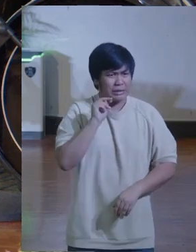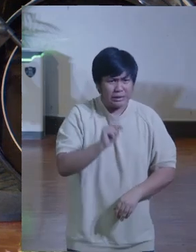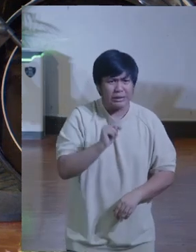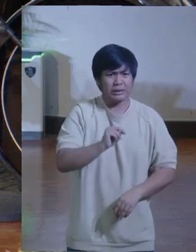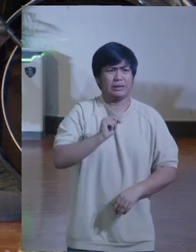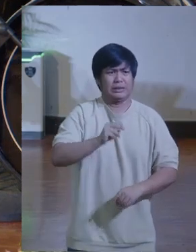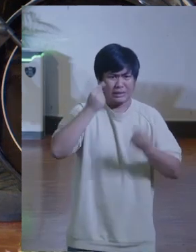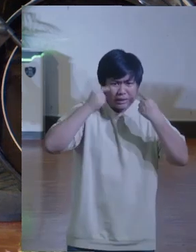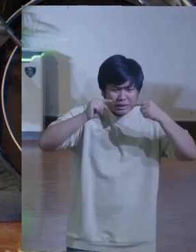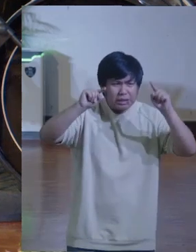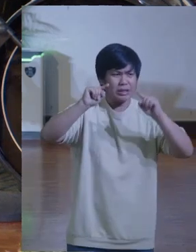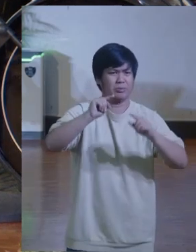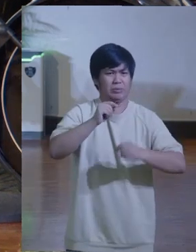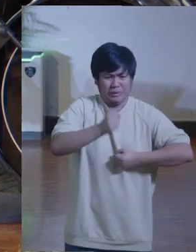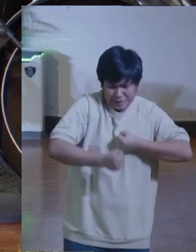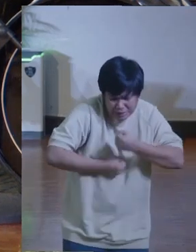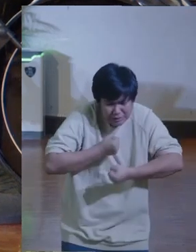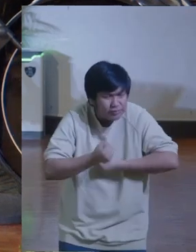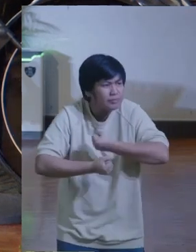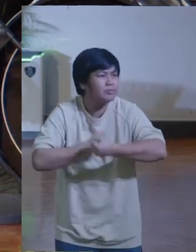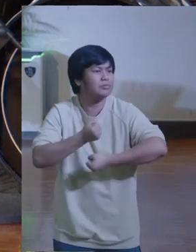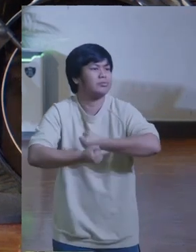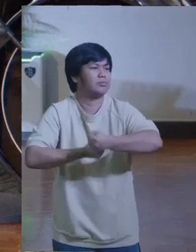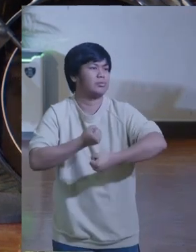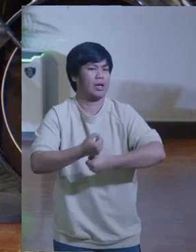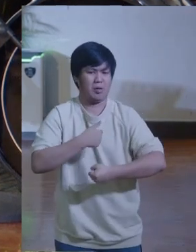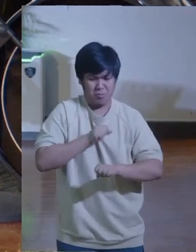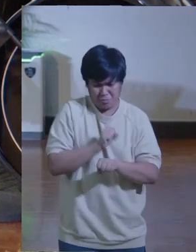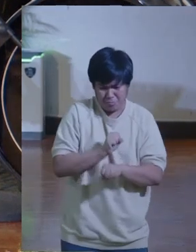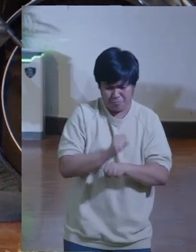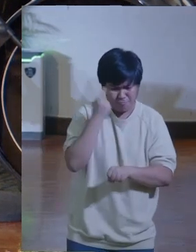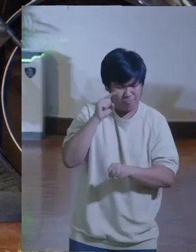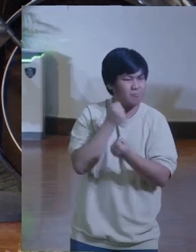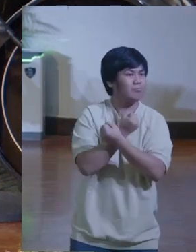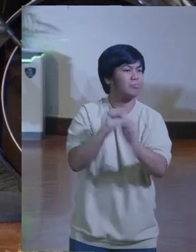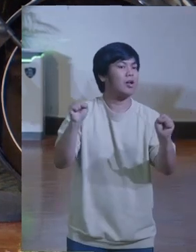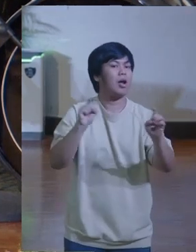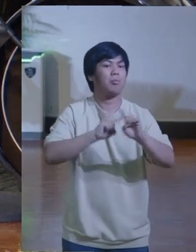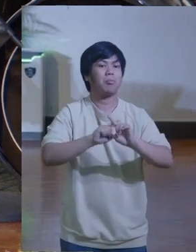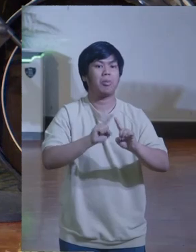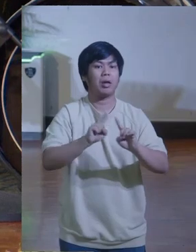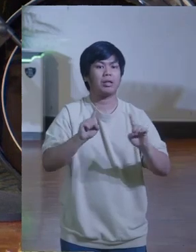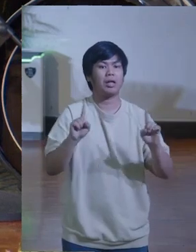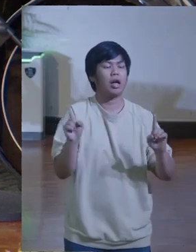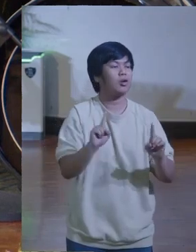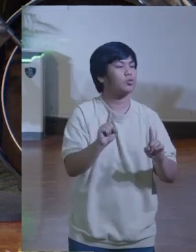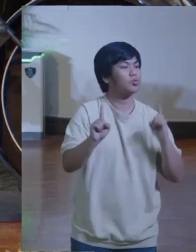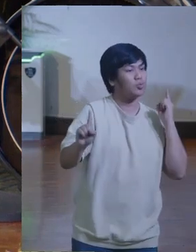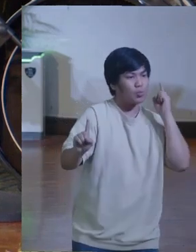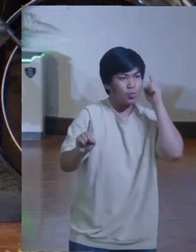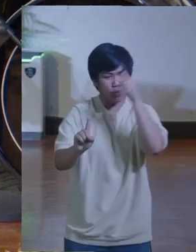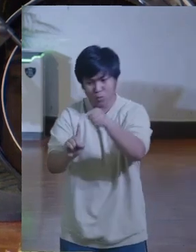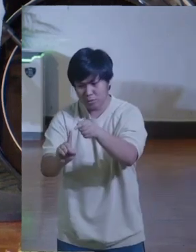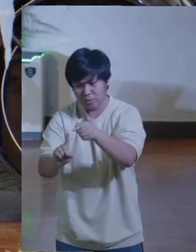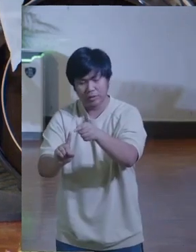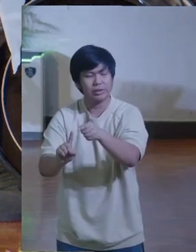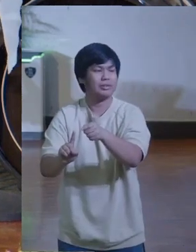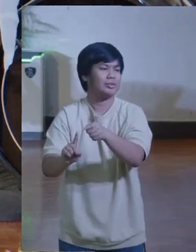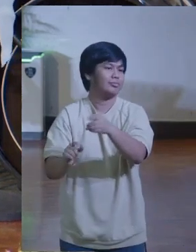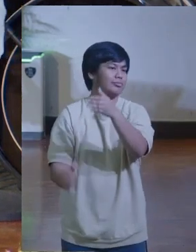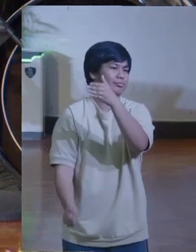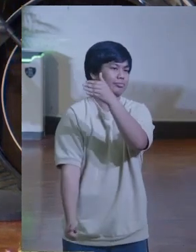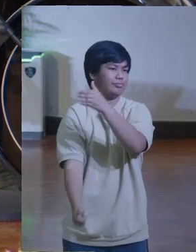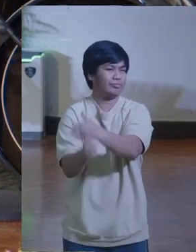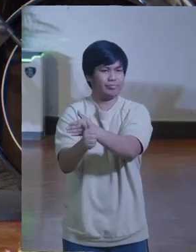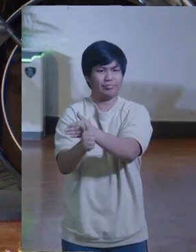ang tinuturo ng ating mundo, ngunit ang lahat ng iyan ay magdadala sa atin sa kapahamakan. Sabi sa Book of Proverbs,